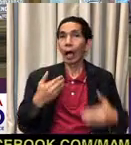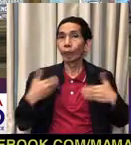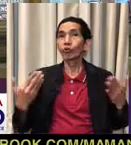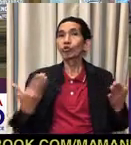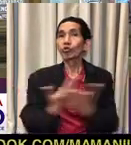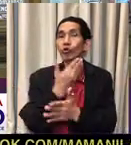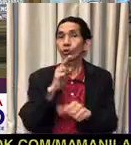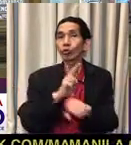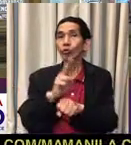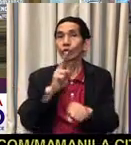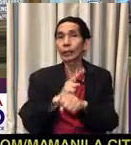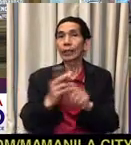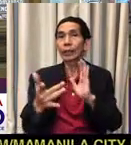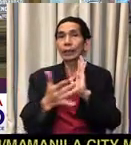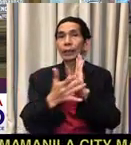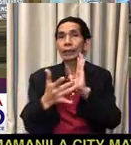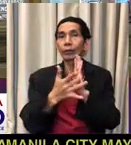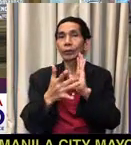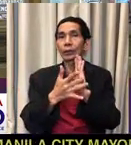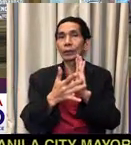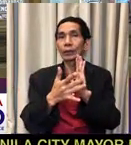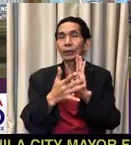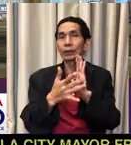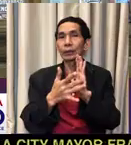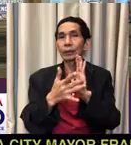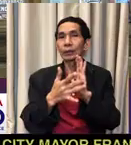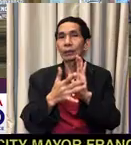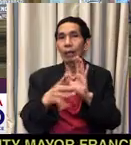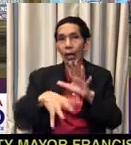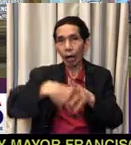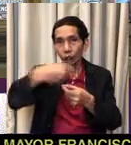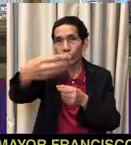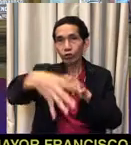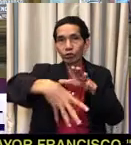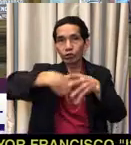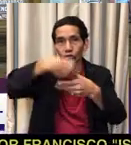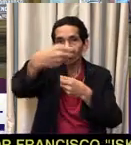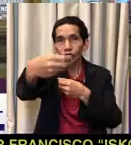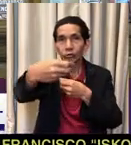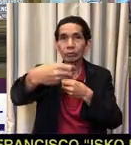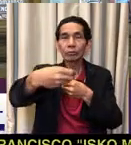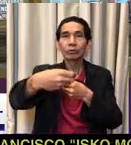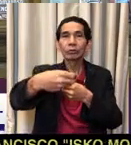kami ginagamit na teknolohiya ngayon. Yung flashing.